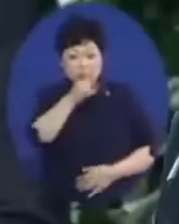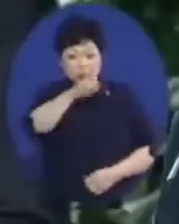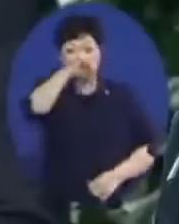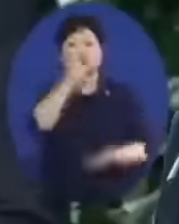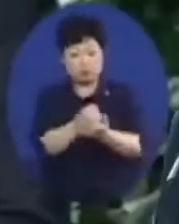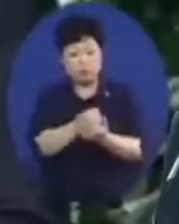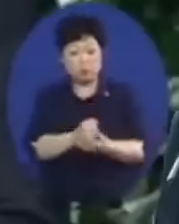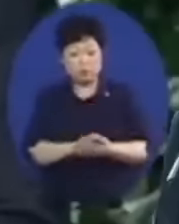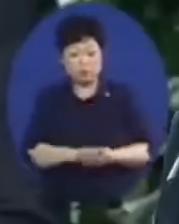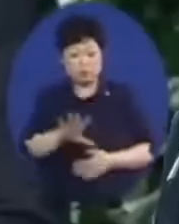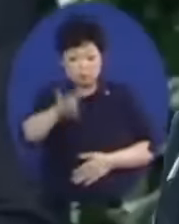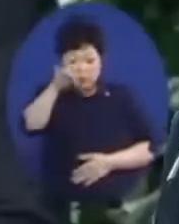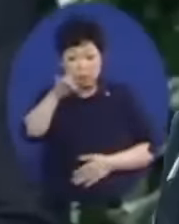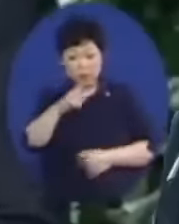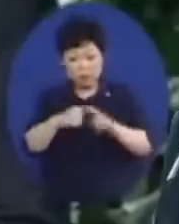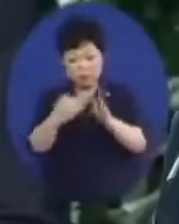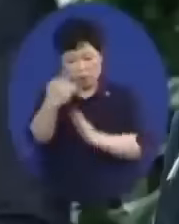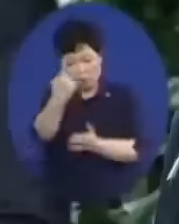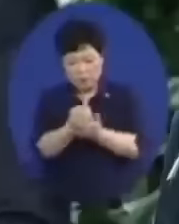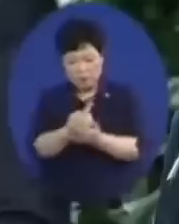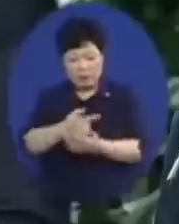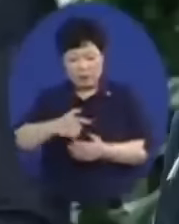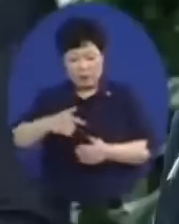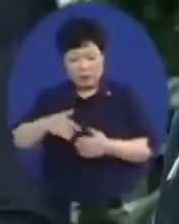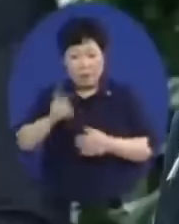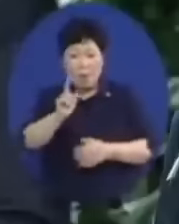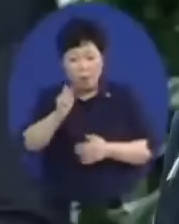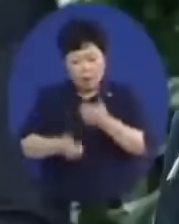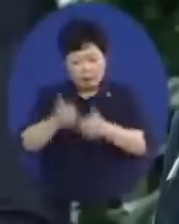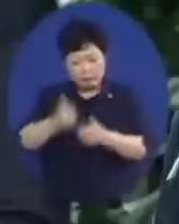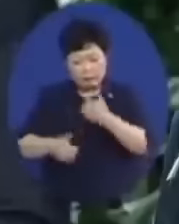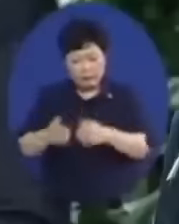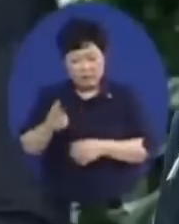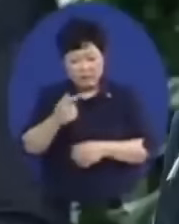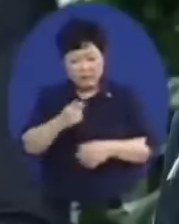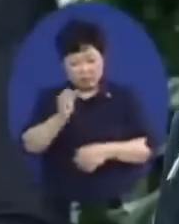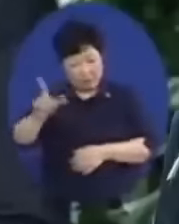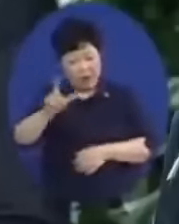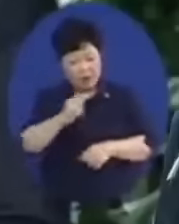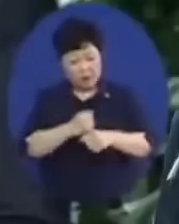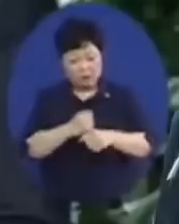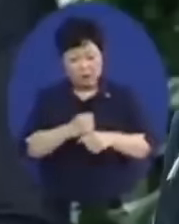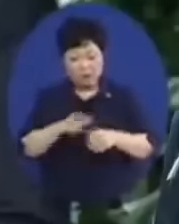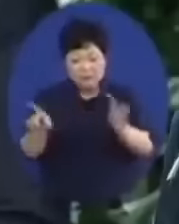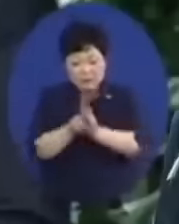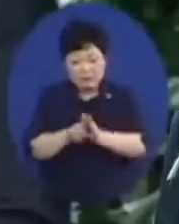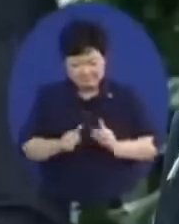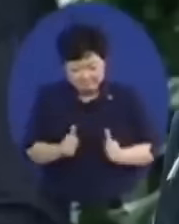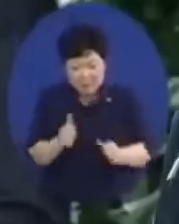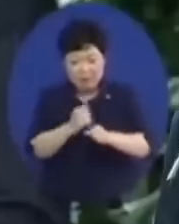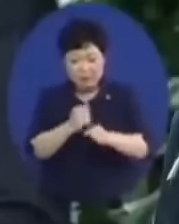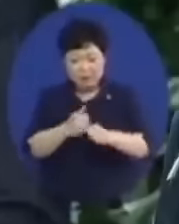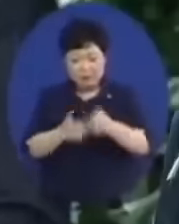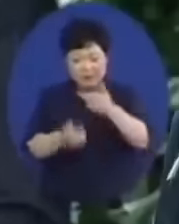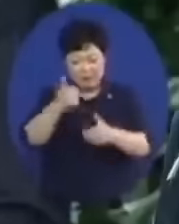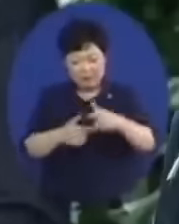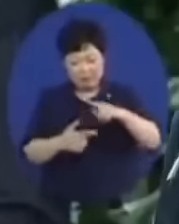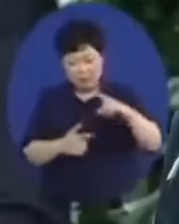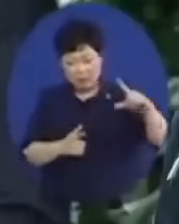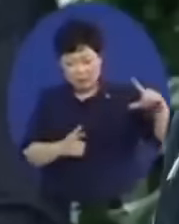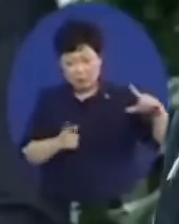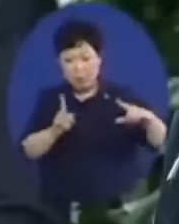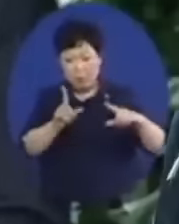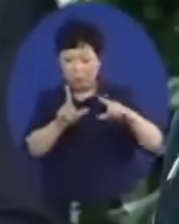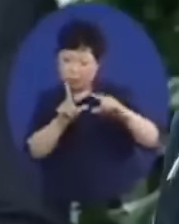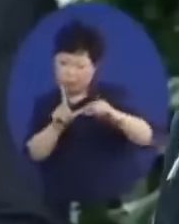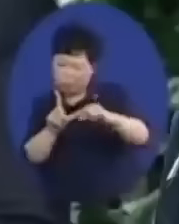정상적입니다. 초신자들은 갈등이 세고 점점 신앙이 자라면 갈등이 점점 약해지지만은 완전히 갈등이 없어지는